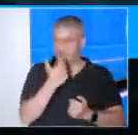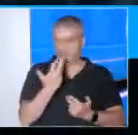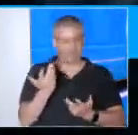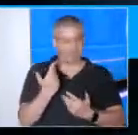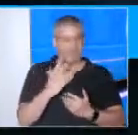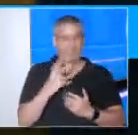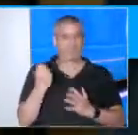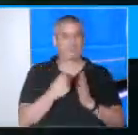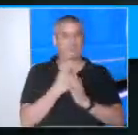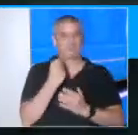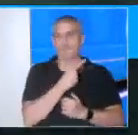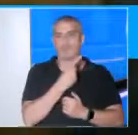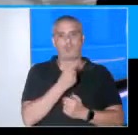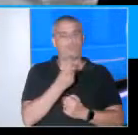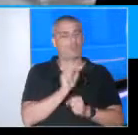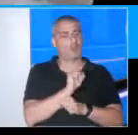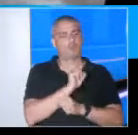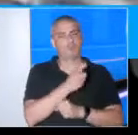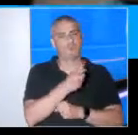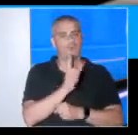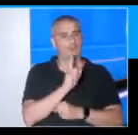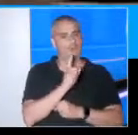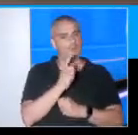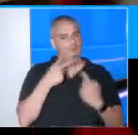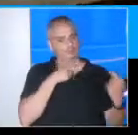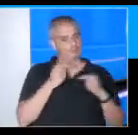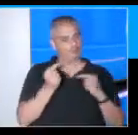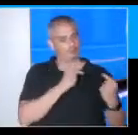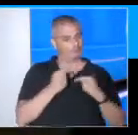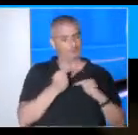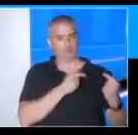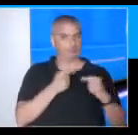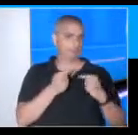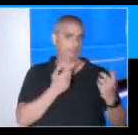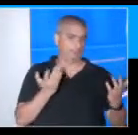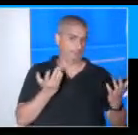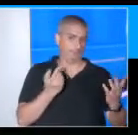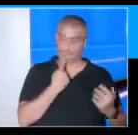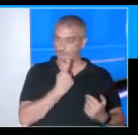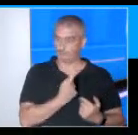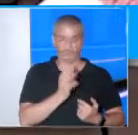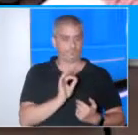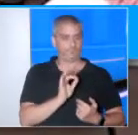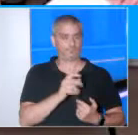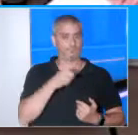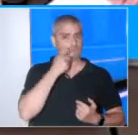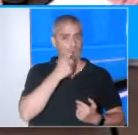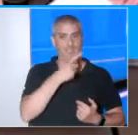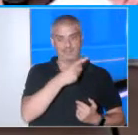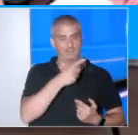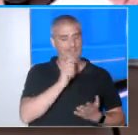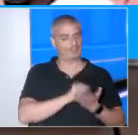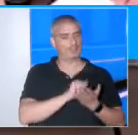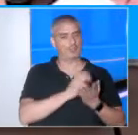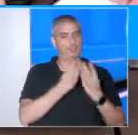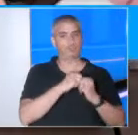סוף שבוע, שבו האופוזיציה לא מתכתשת בינה לבין עצמה. האמירה של אריה דרי בעיתון